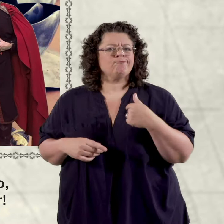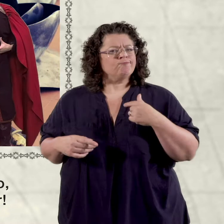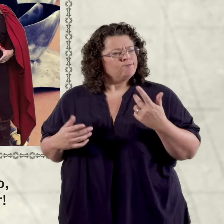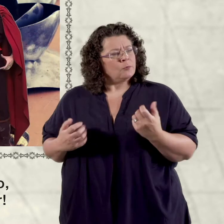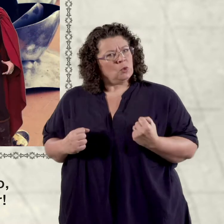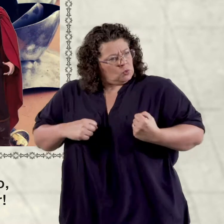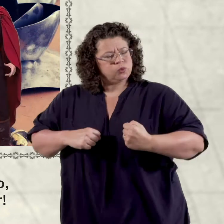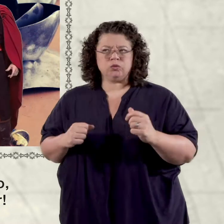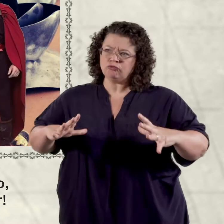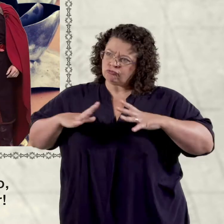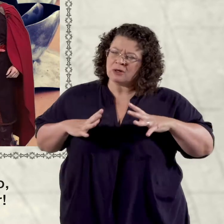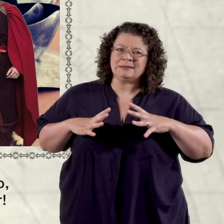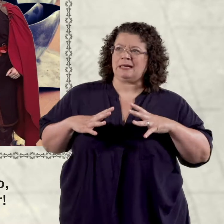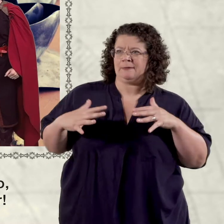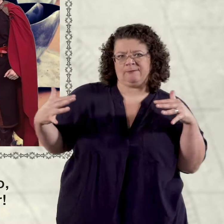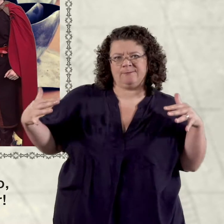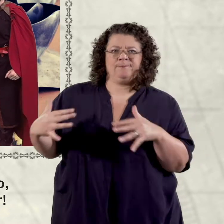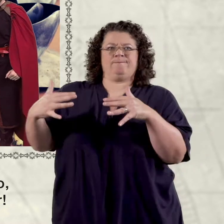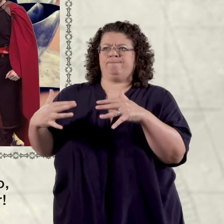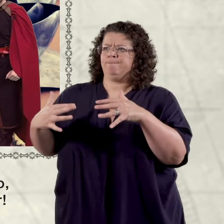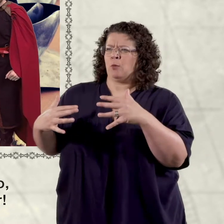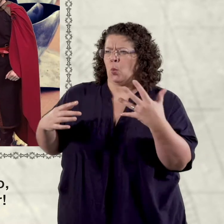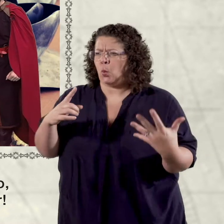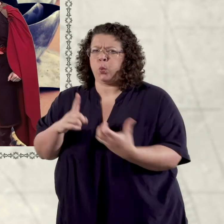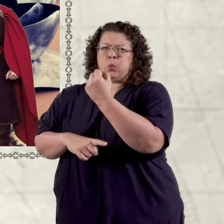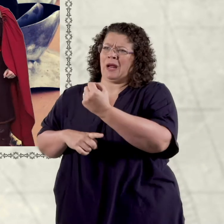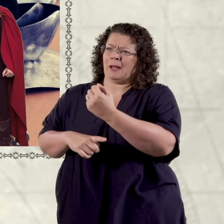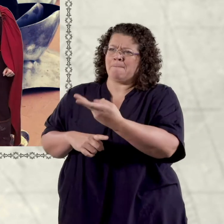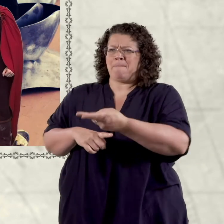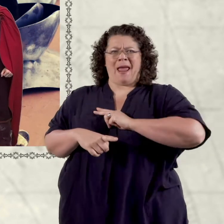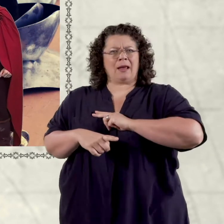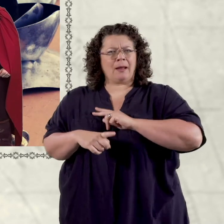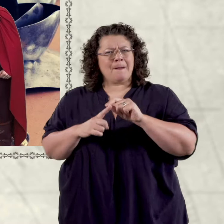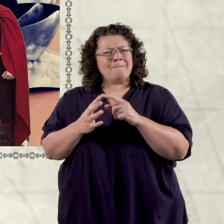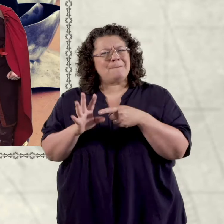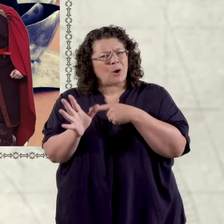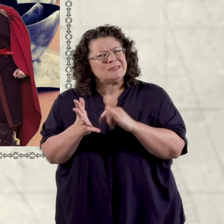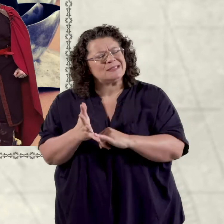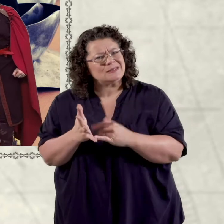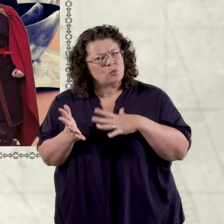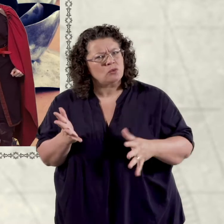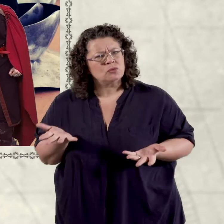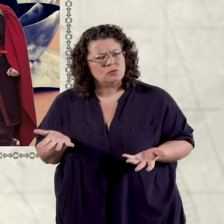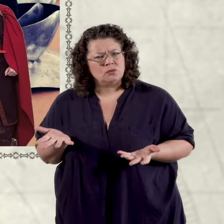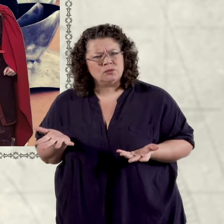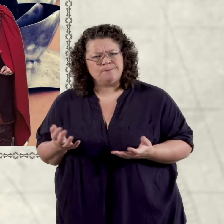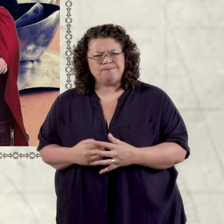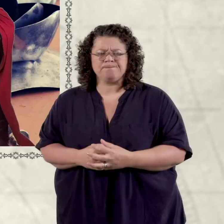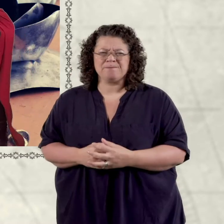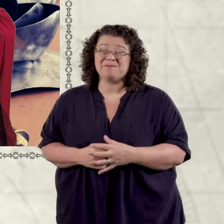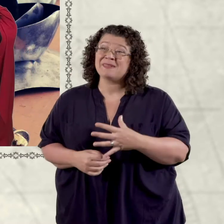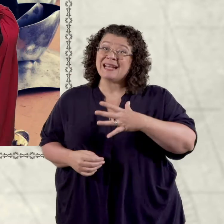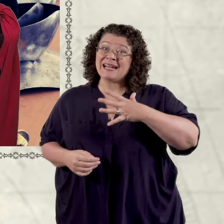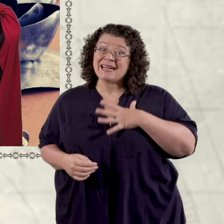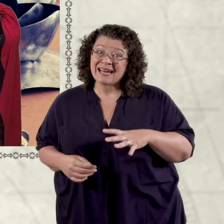fawr, 7,000 o filwyr. Roedden ni'n barod i frwydro a chael Phowys yn ôl.